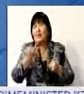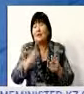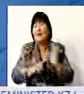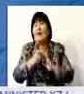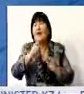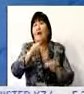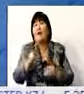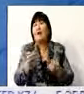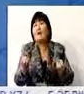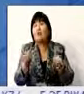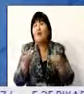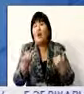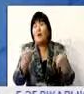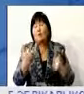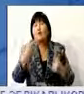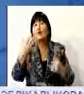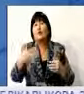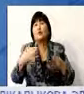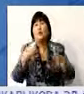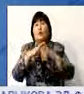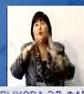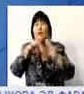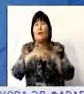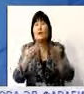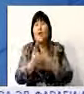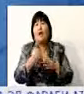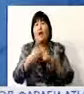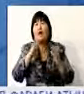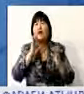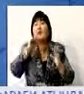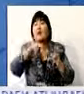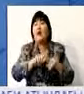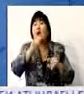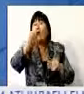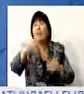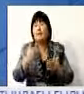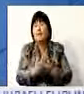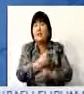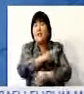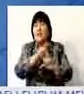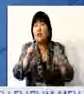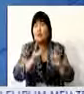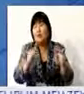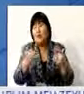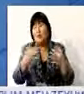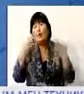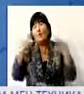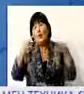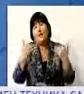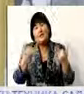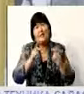210 жанұя бүгін қоныс тойын тойлауда. Ал қаланың арғы бетінде жаңа емхана ашылды. Мұның барлығы тәуелсіздікке